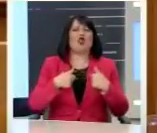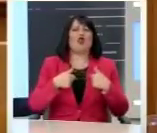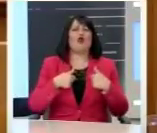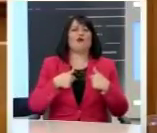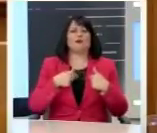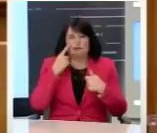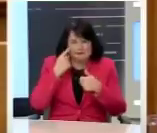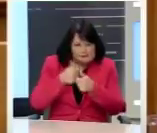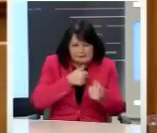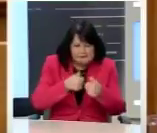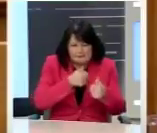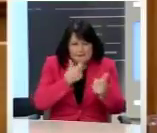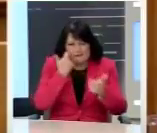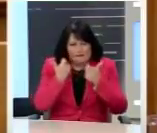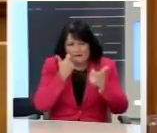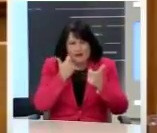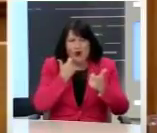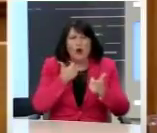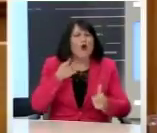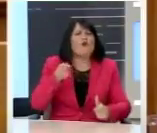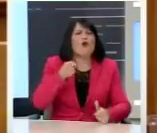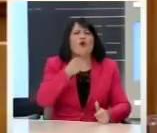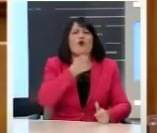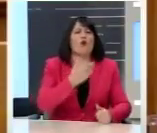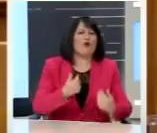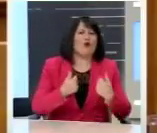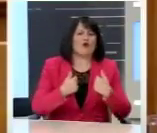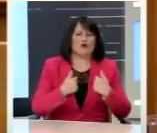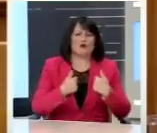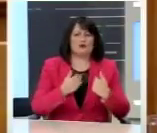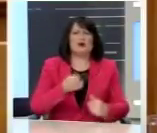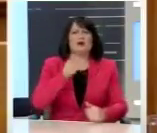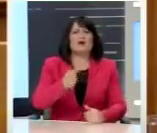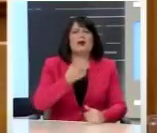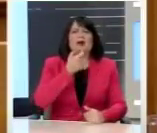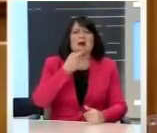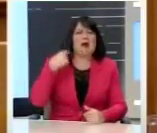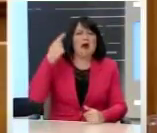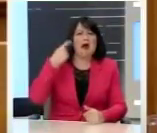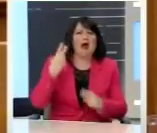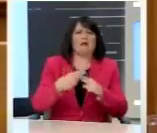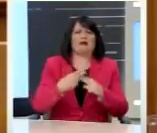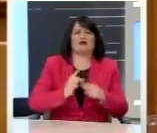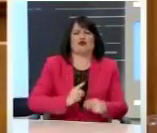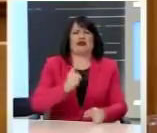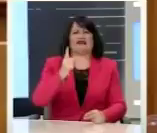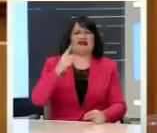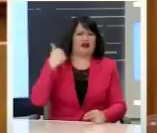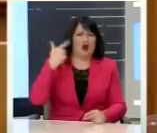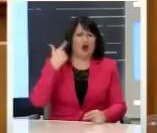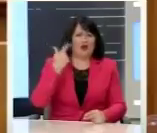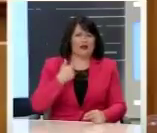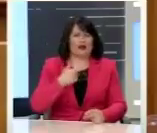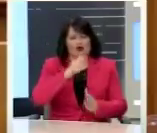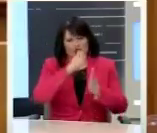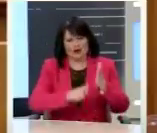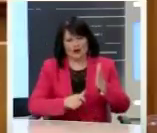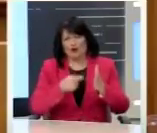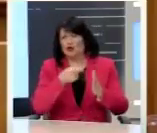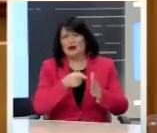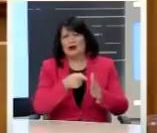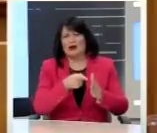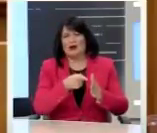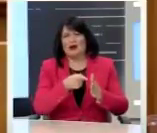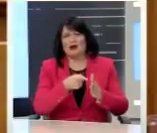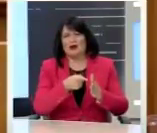Παρακολούθηση όπου με βρίσκανε. Πήγα λοιπόν στο Λονδίνο σε επίσημο ταξίδι. Δεν διέμεινα στο ξενοδοχείο στο